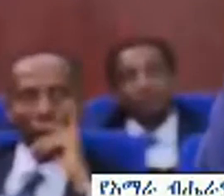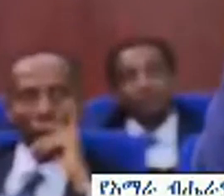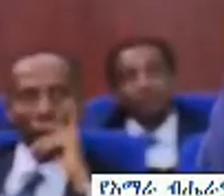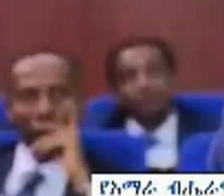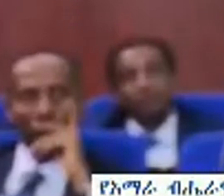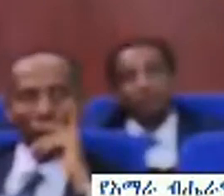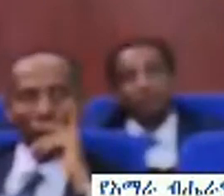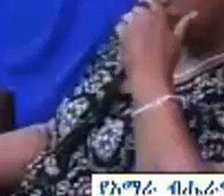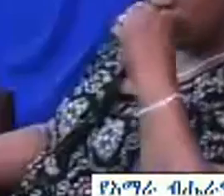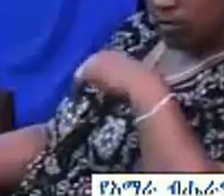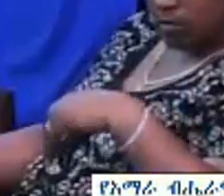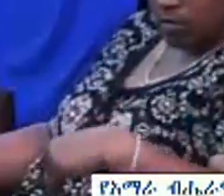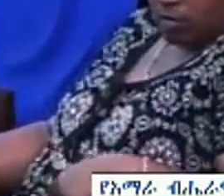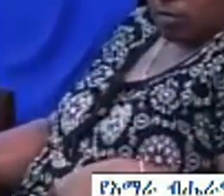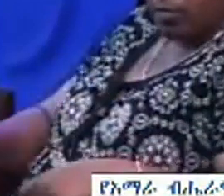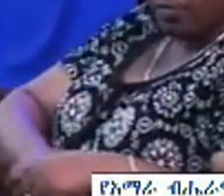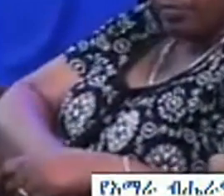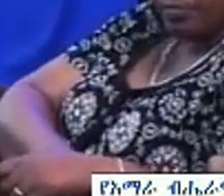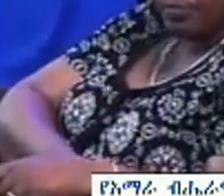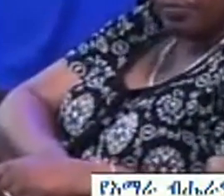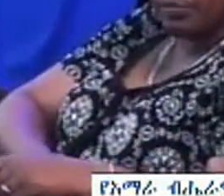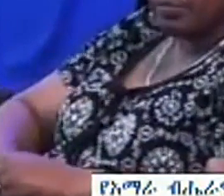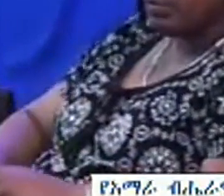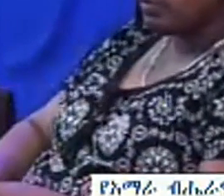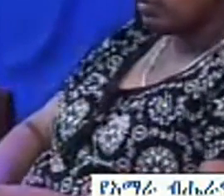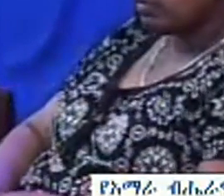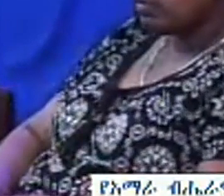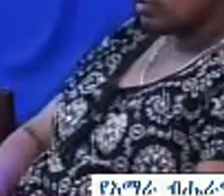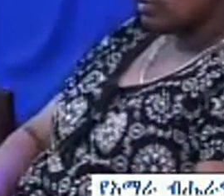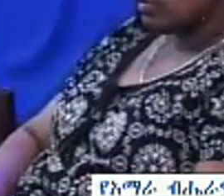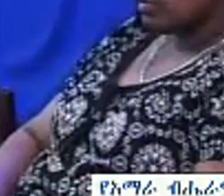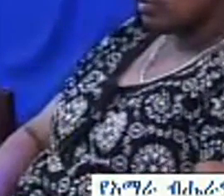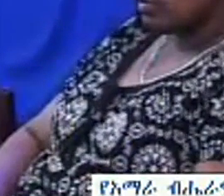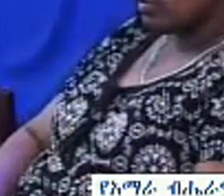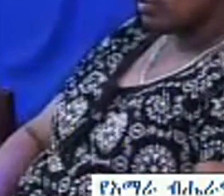ለነጻነት፣ ለእኩልነት፣ ለህግ የበላይነት፣ ለፍትሐዊ